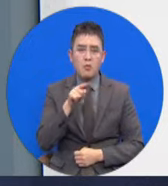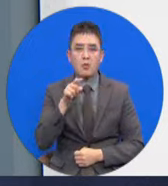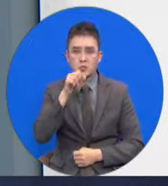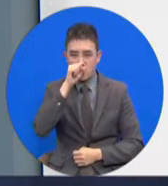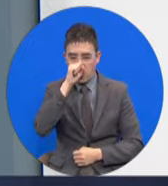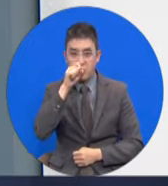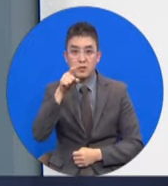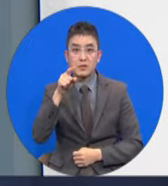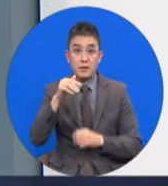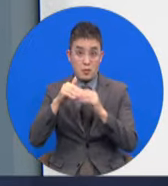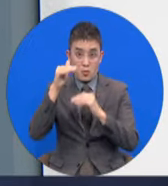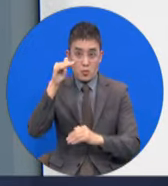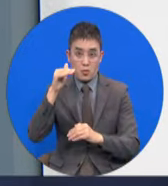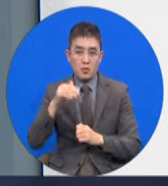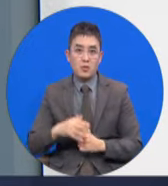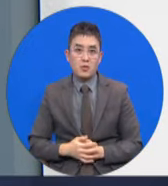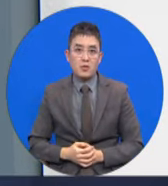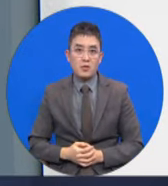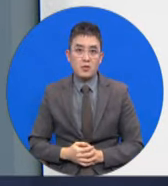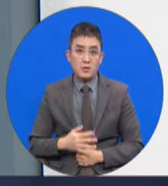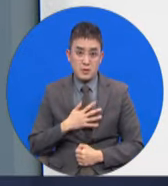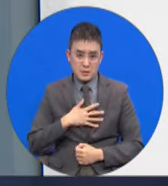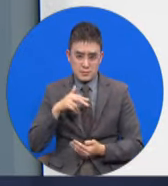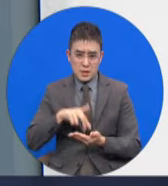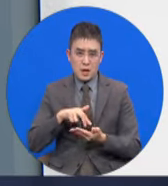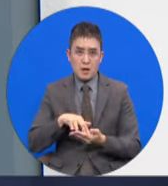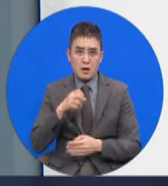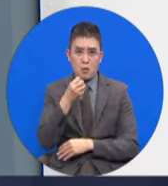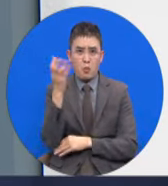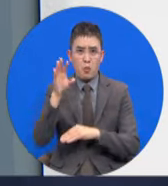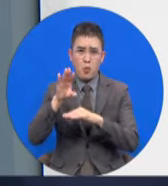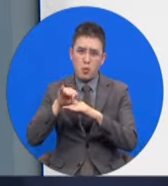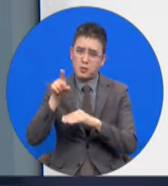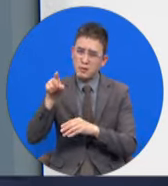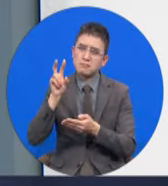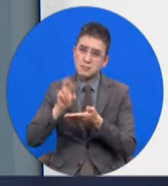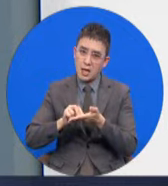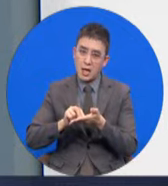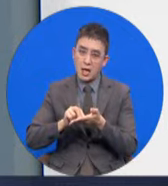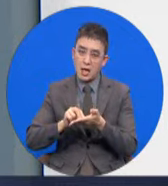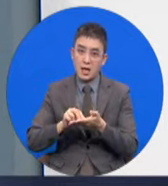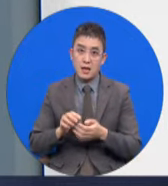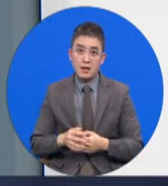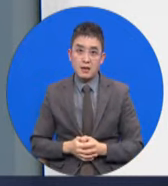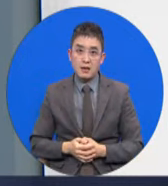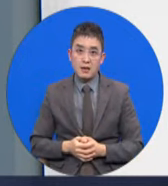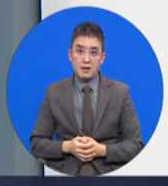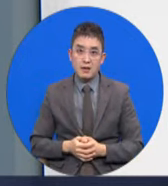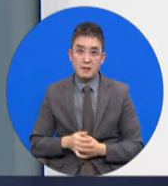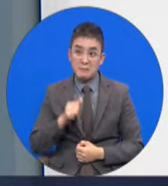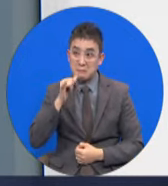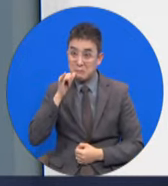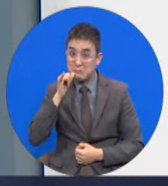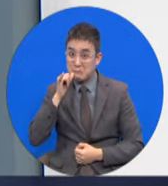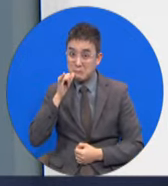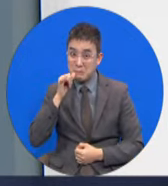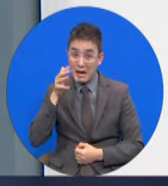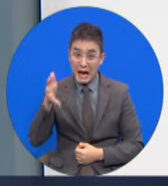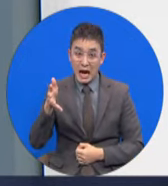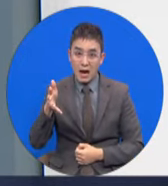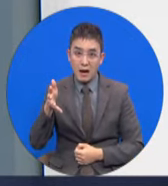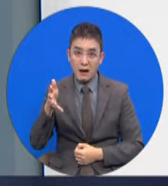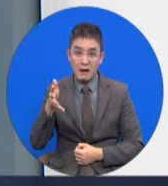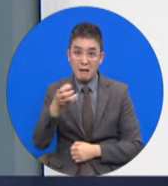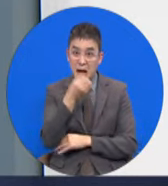예. 왜냐하면 저는 언론을 좀 탓하고 싶어요. 언론이라는 게 저도 언론사에 있었지만 흥미주로 보도를 하다 보니까 경마 보도를 하는 겁니다.